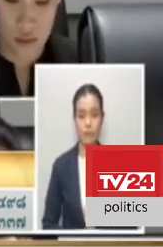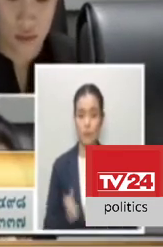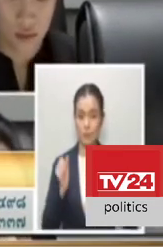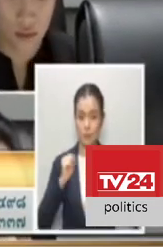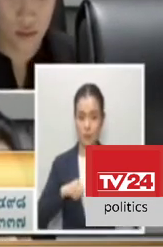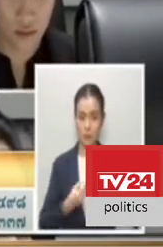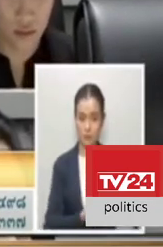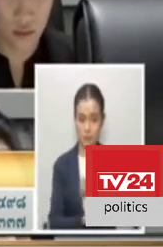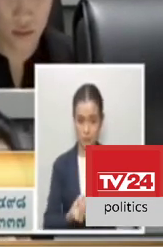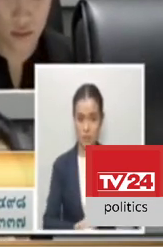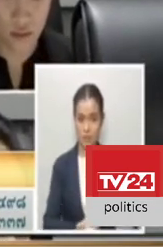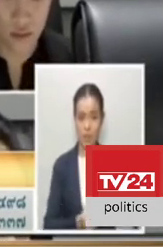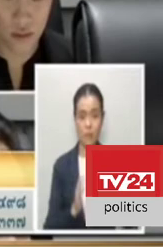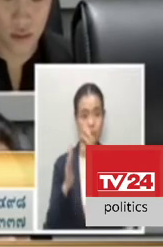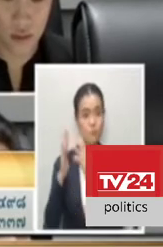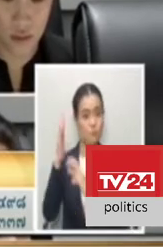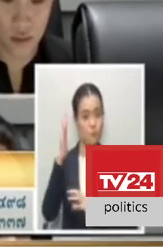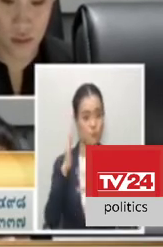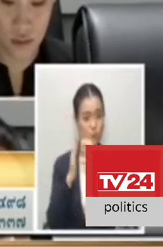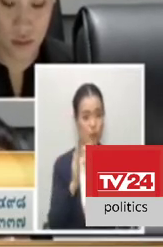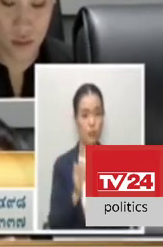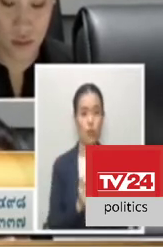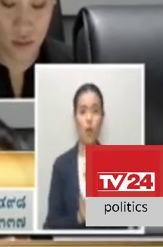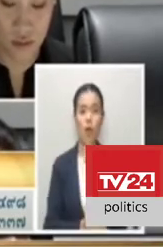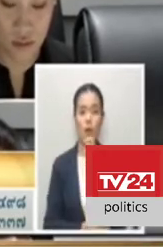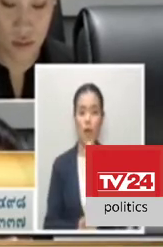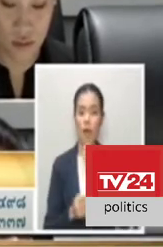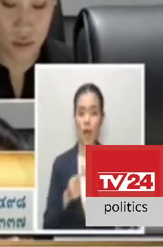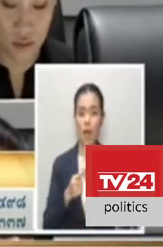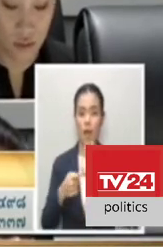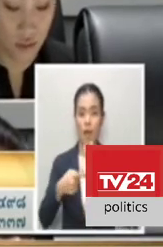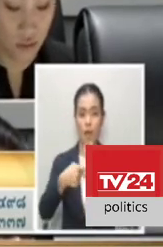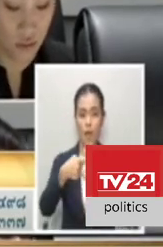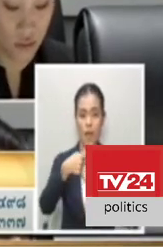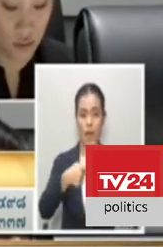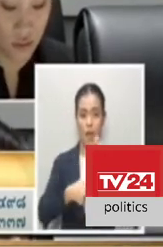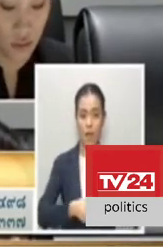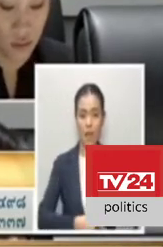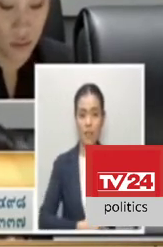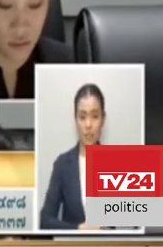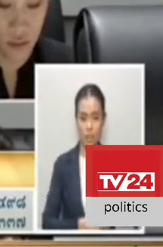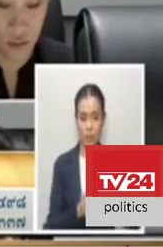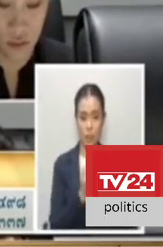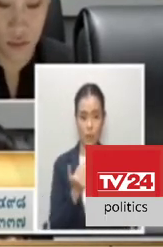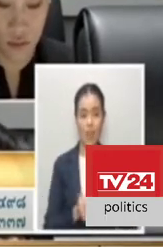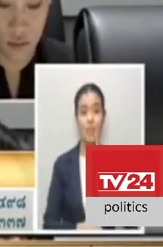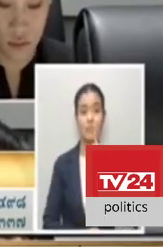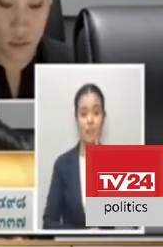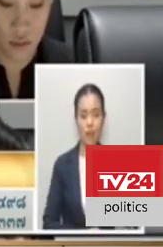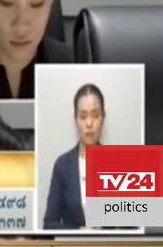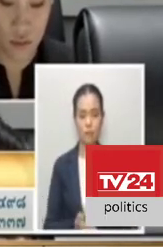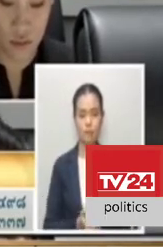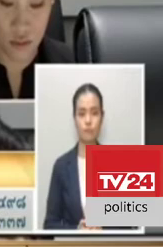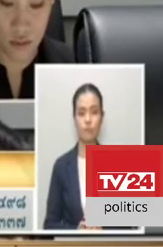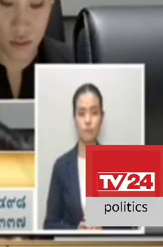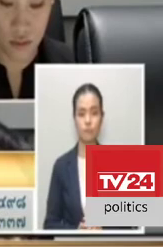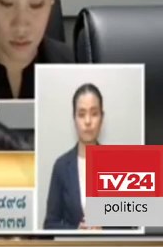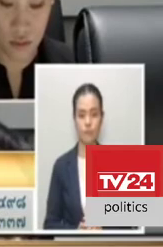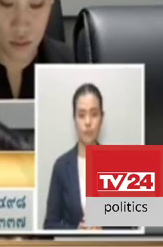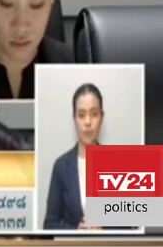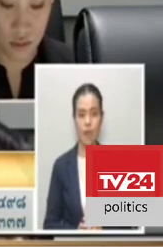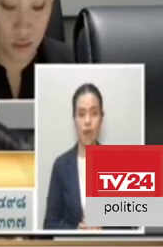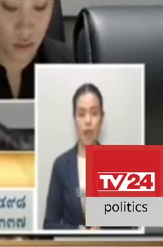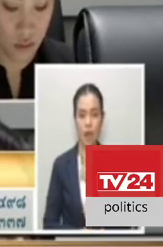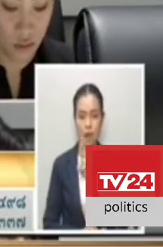กิจระดับภูมิภาคหรือที่เรียกสั้นๆว่าอาเซียนนี้ดิฉันมีความจำเป็นต้องตั้งกระทู้ถามในวันนี้เพราะอาเซียนมีการประชุมห